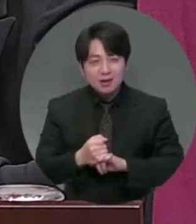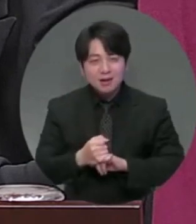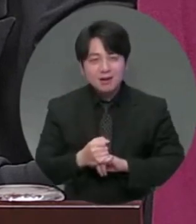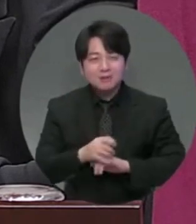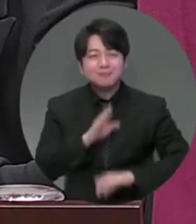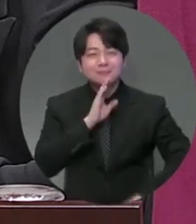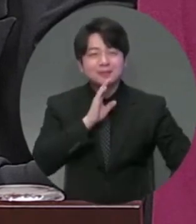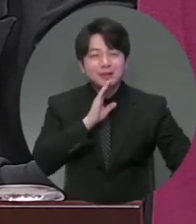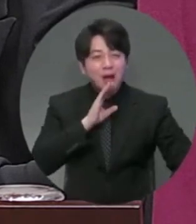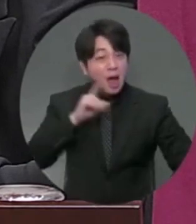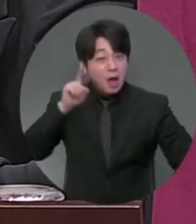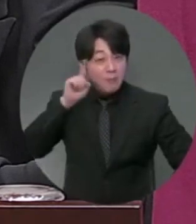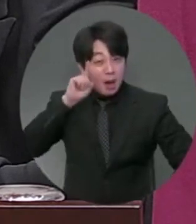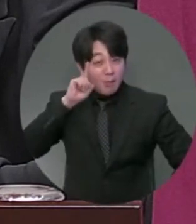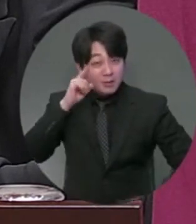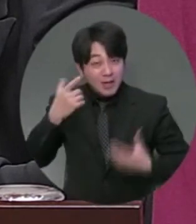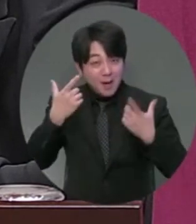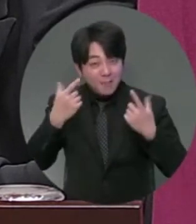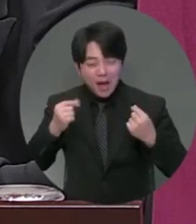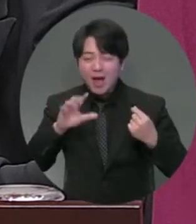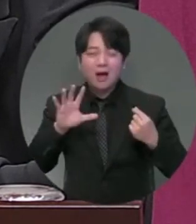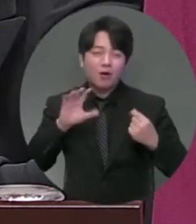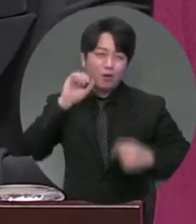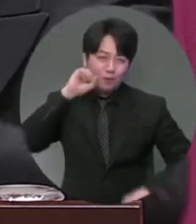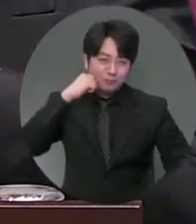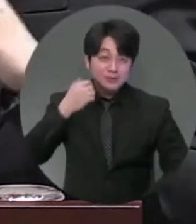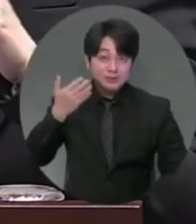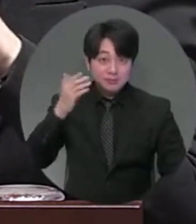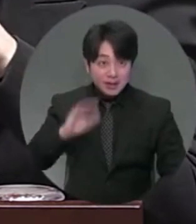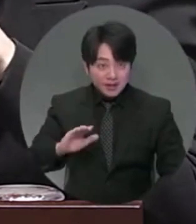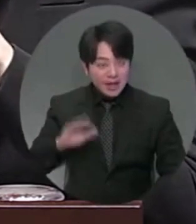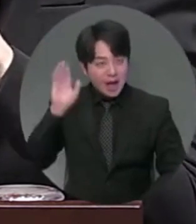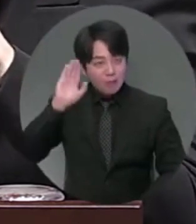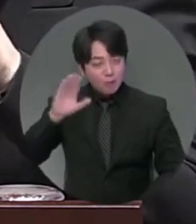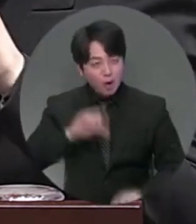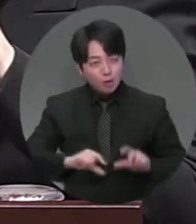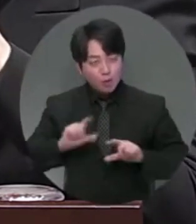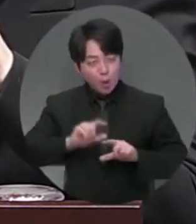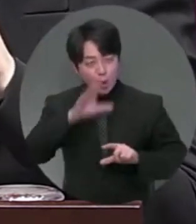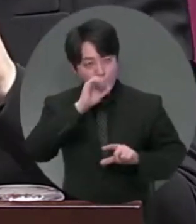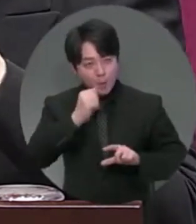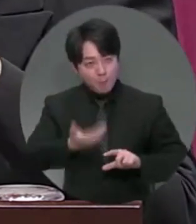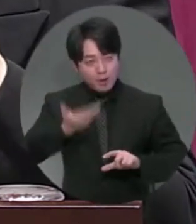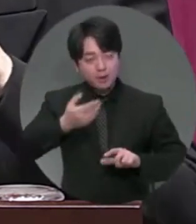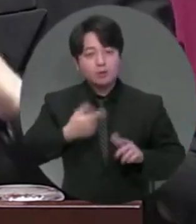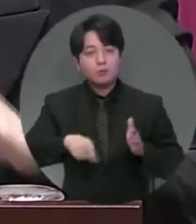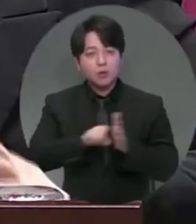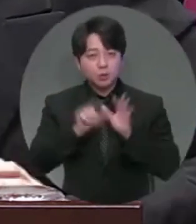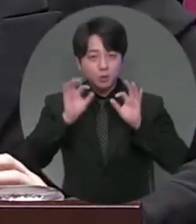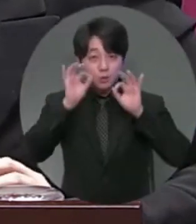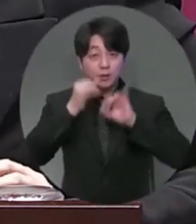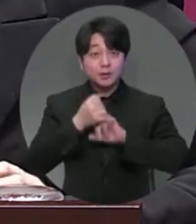않을 겁니다 그리고 계속 그런 차원에서 좋은 지적을 해주시면 제가 가슴을 열고 받아들이겠습니다